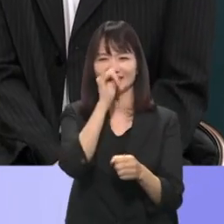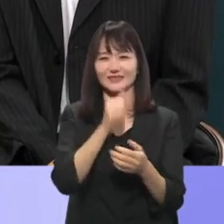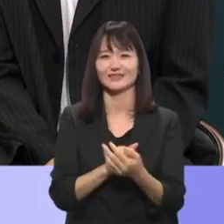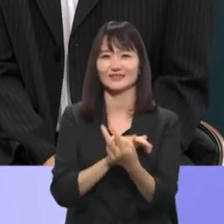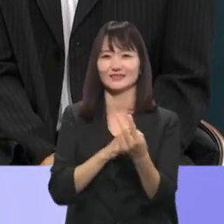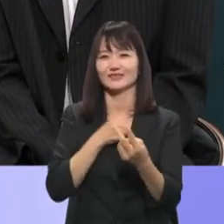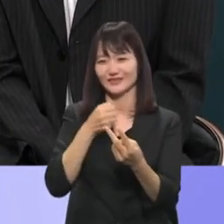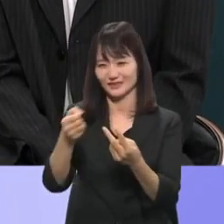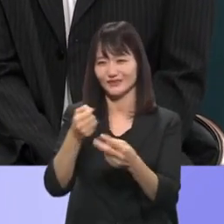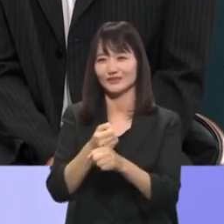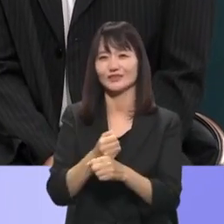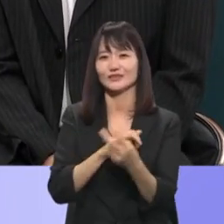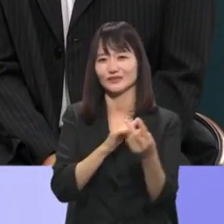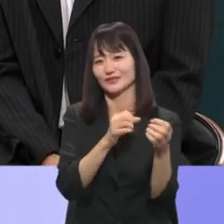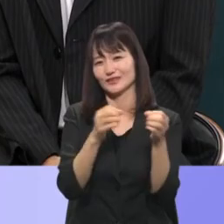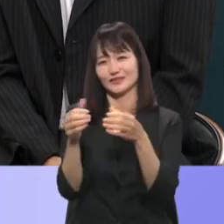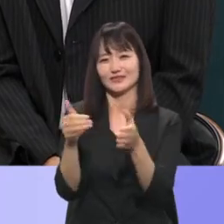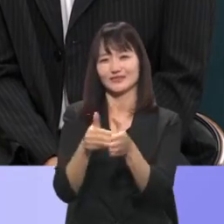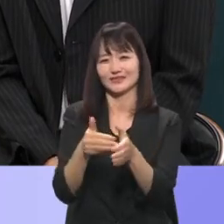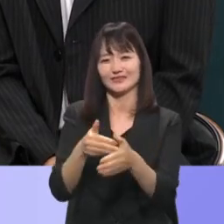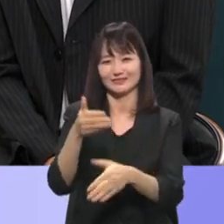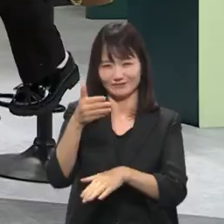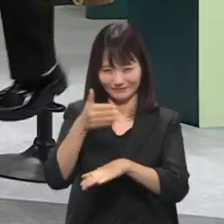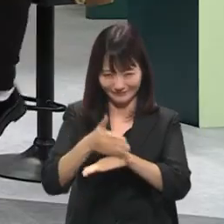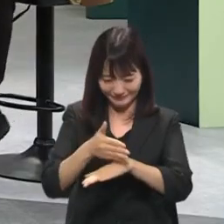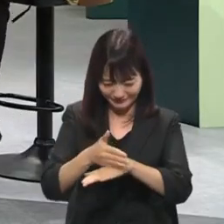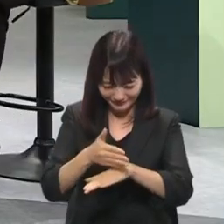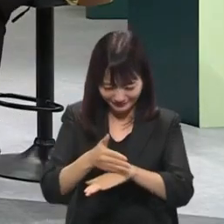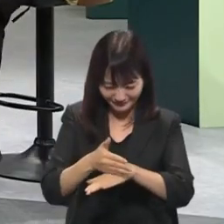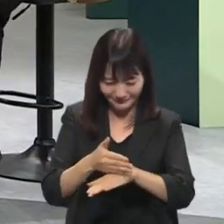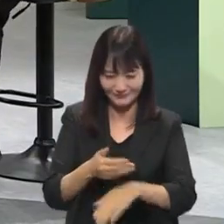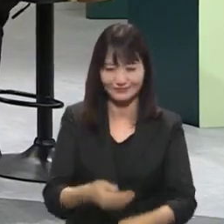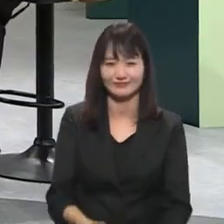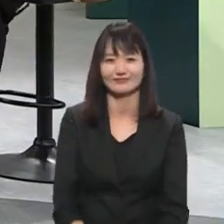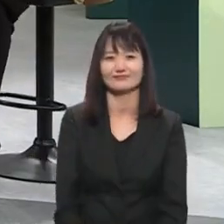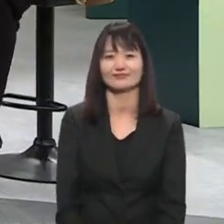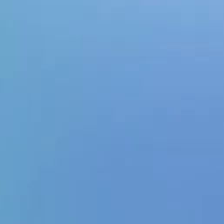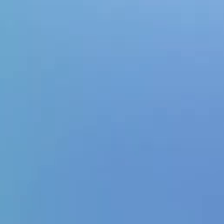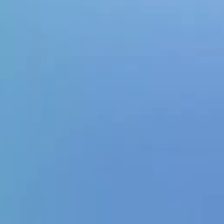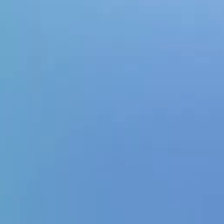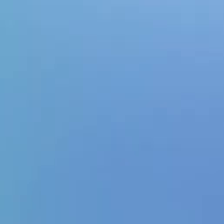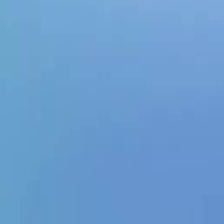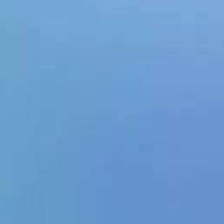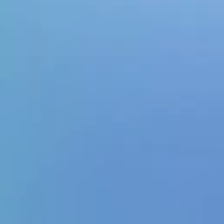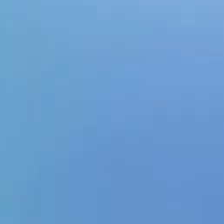오늘 두 분 말씀은 여기까지 듣겠습니다 고맙습니다 감사합니다